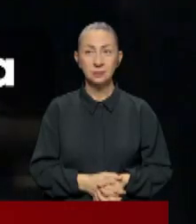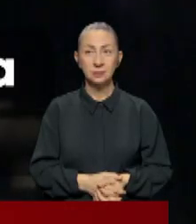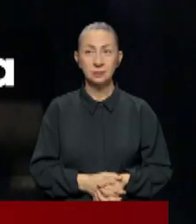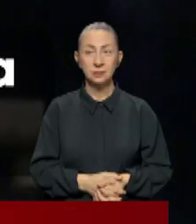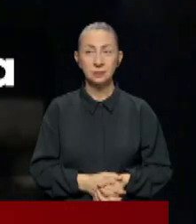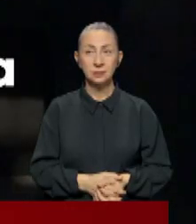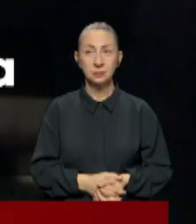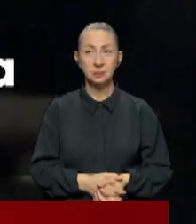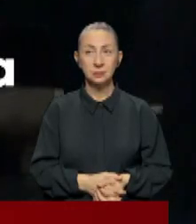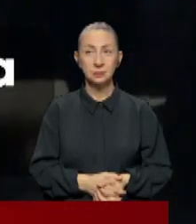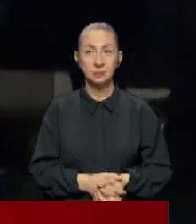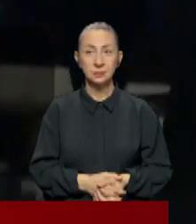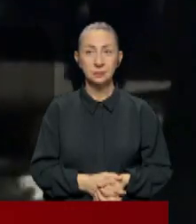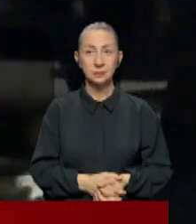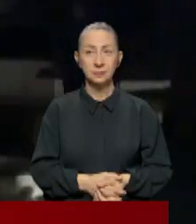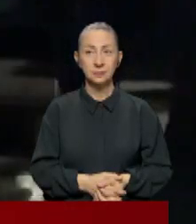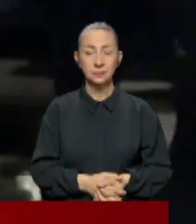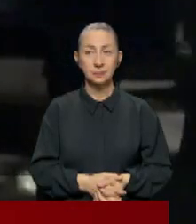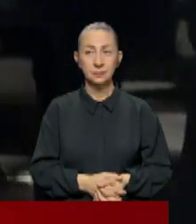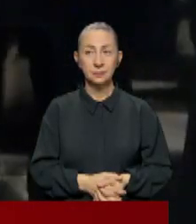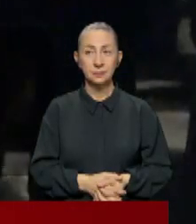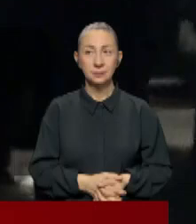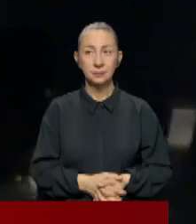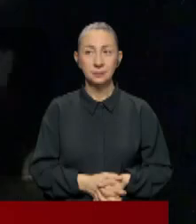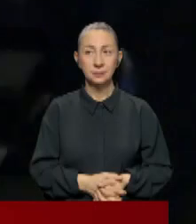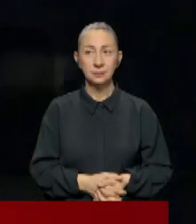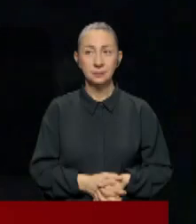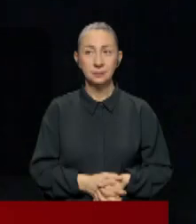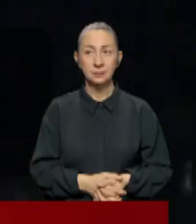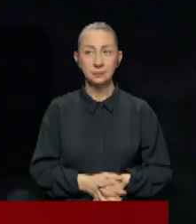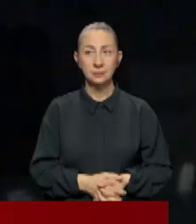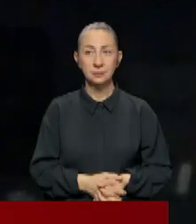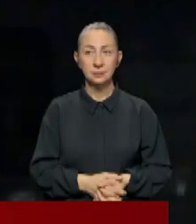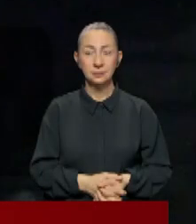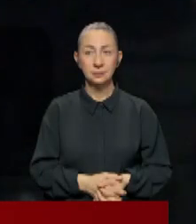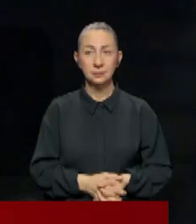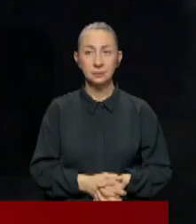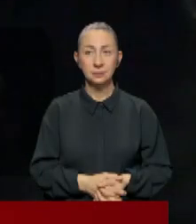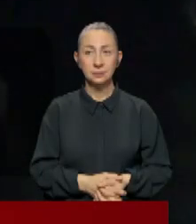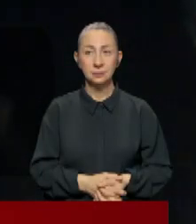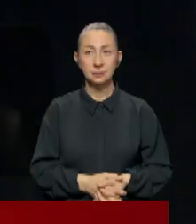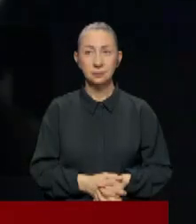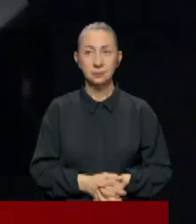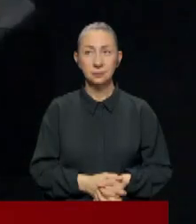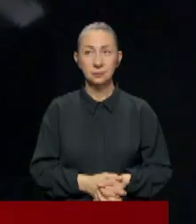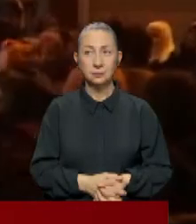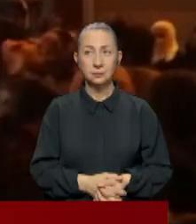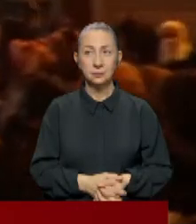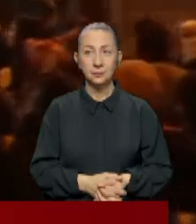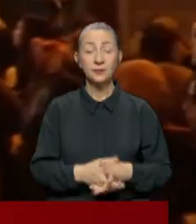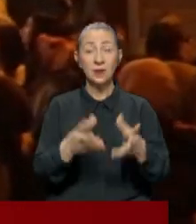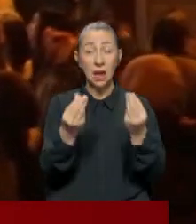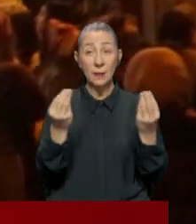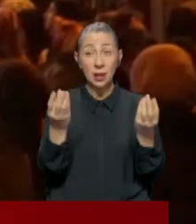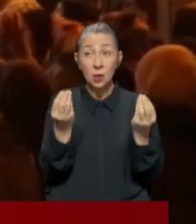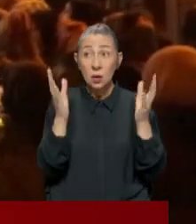verdikleri için izdiham çıkıyor. İçeride bayılanlar da var. Bayağı kırılma da var, dökülme de var. Gördüğünüz gibi ses de geliyor.